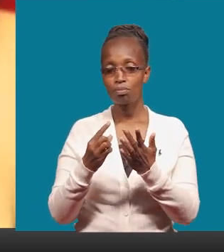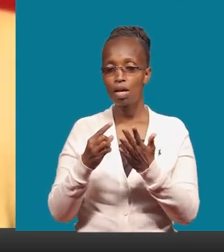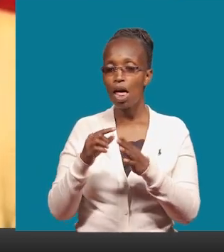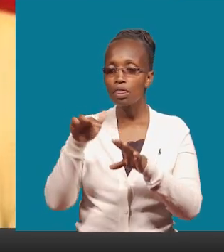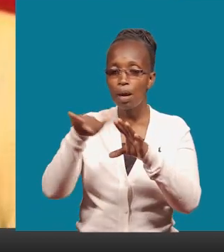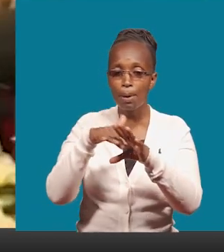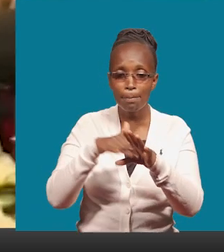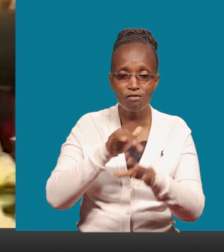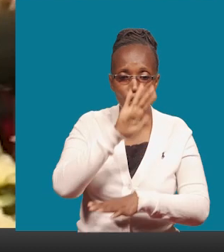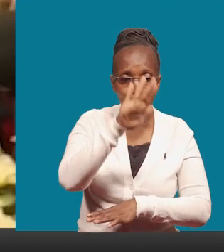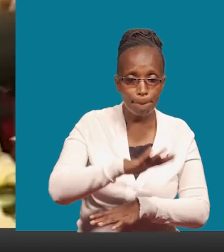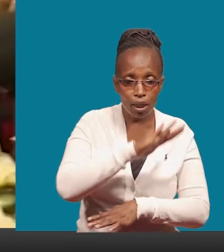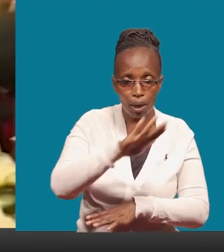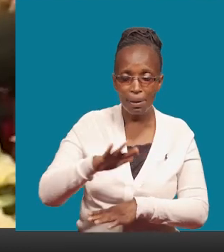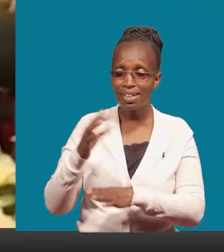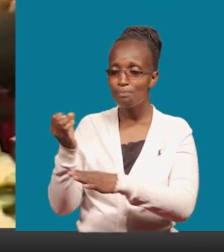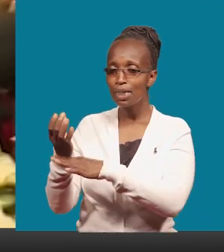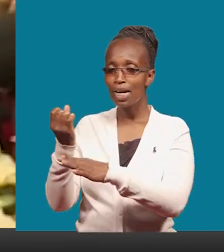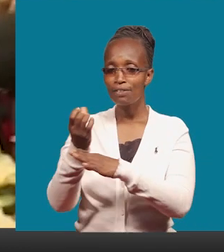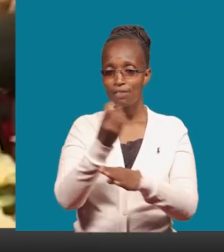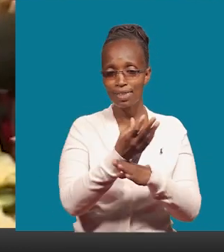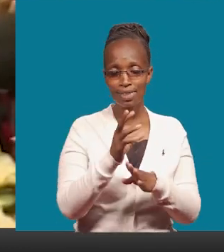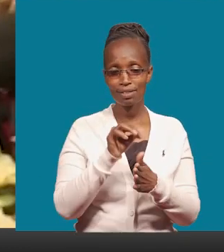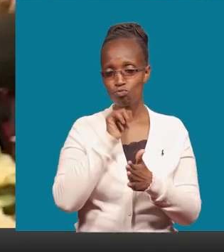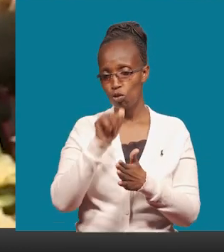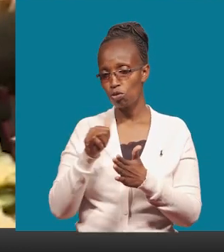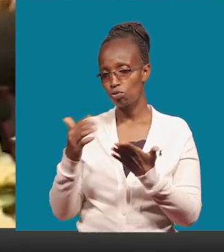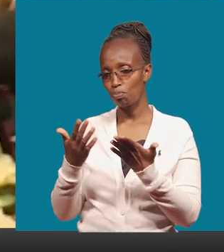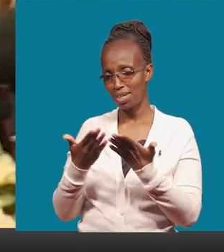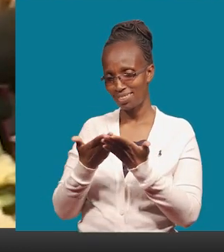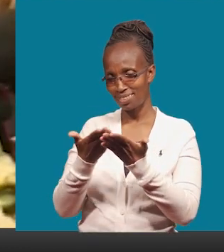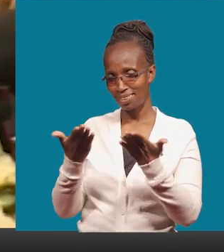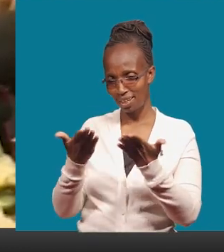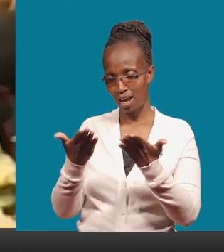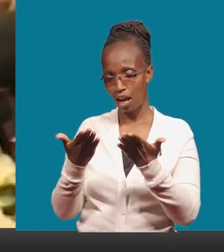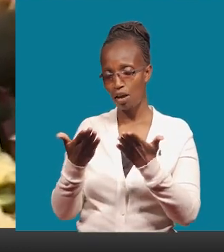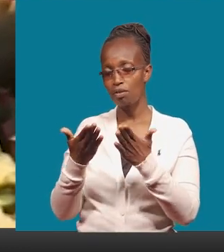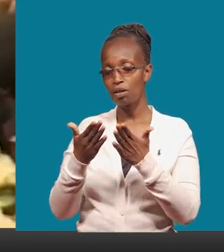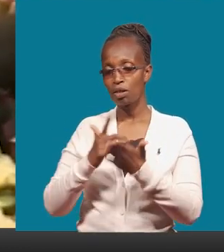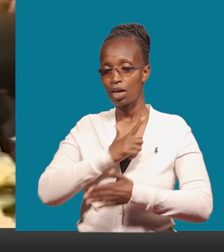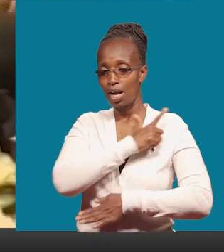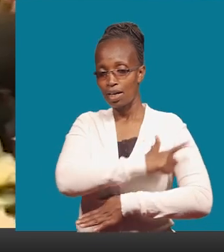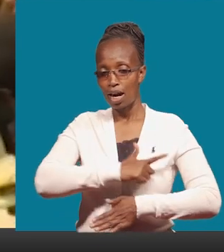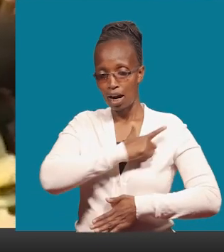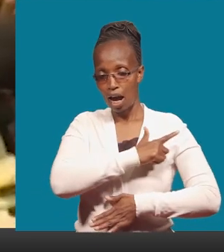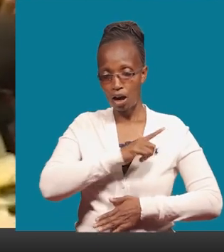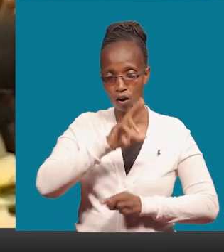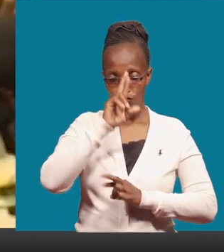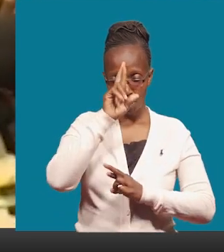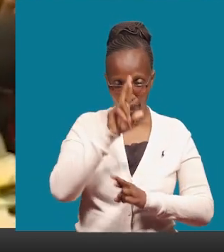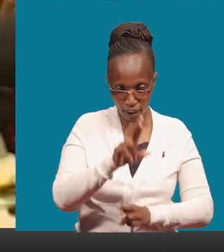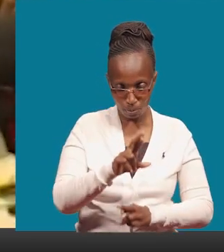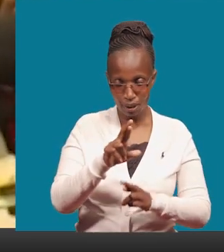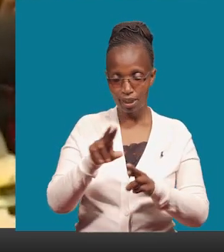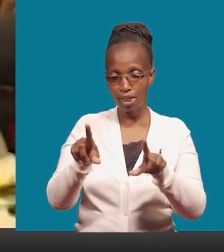house. Thank you for that. Wabunge haitha wameshauriwa kutokuwa kwenye mrengo utakaodhalilisha heshima ya bunge